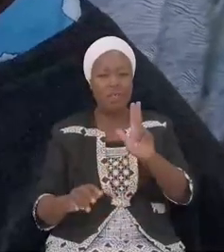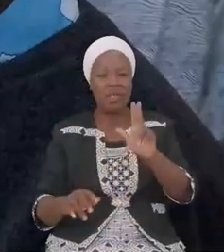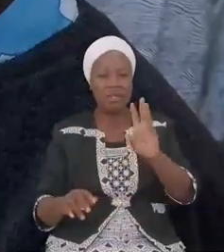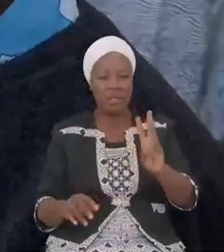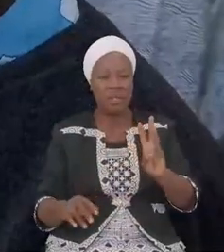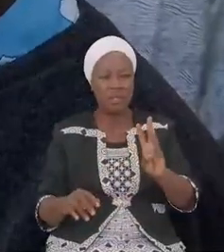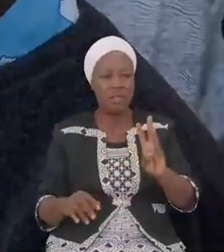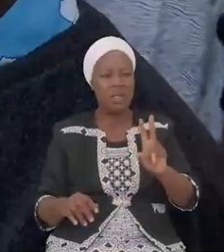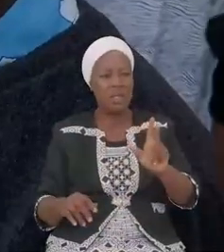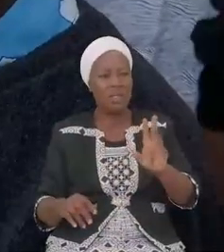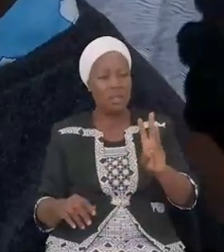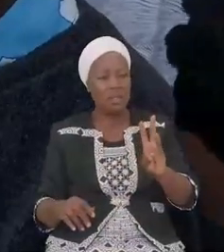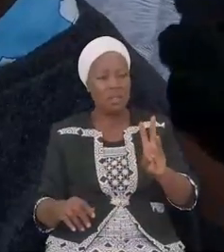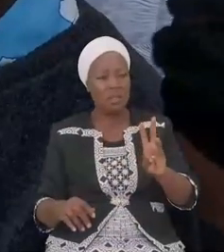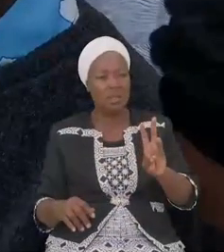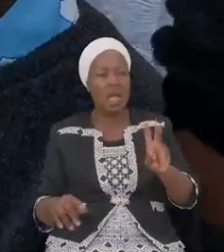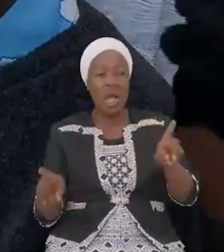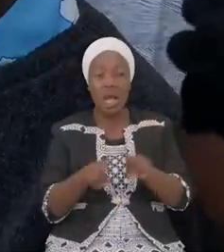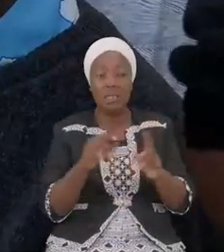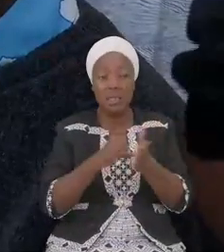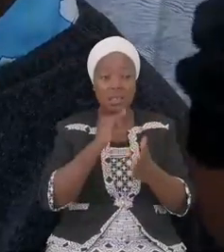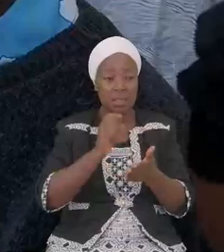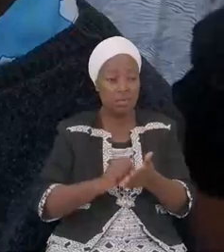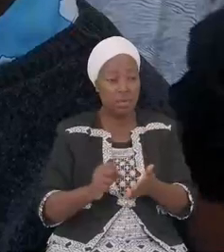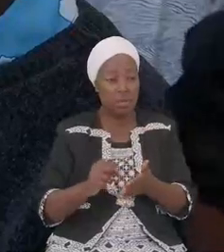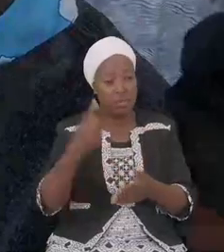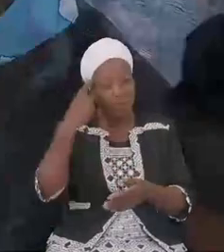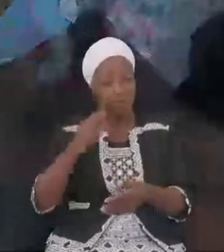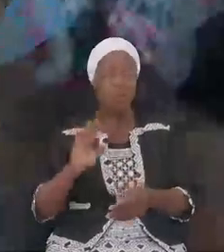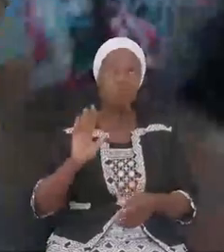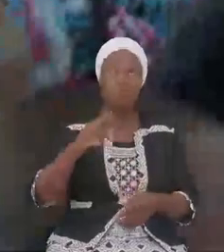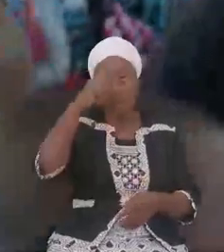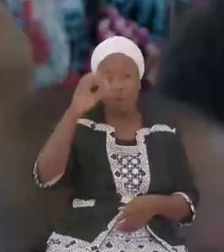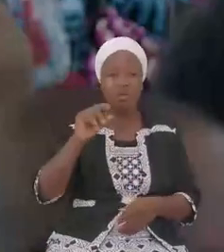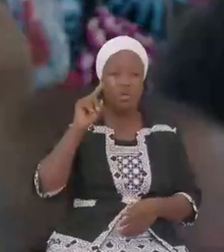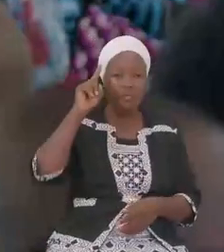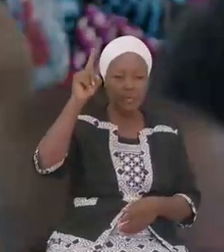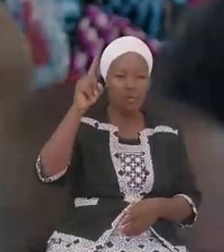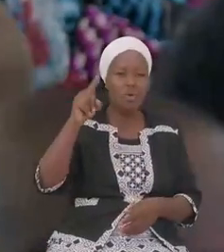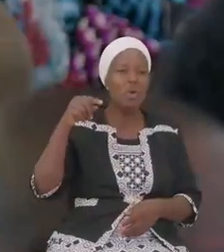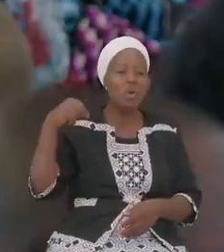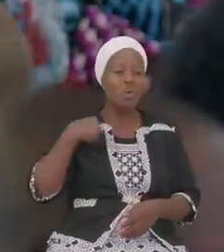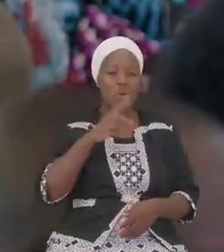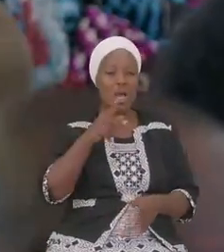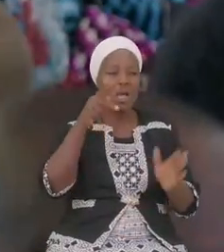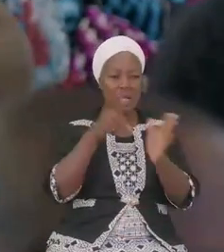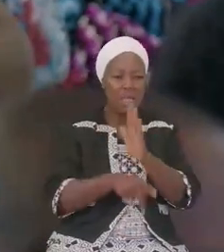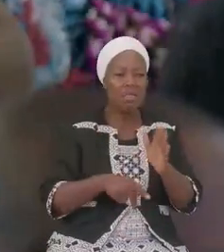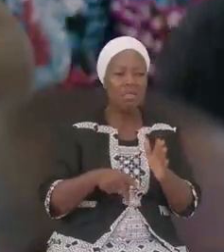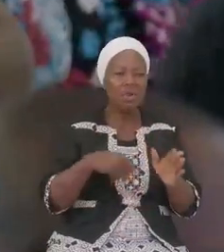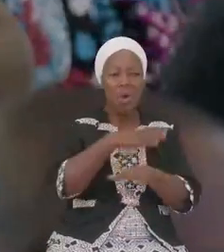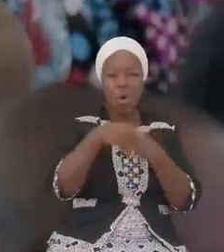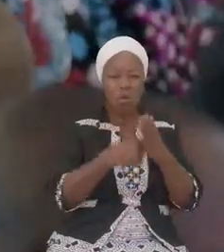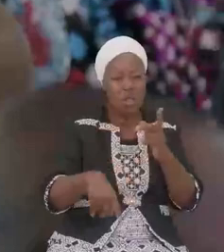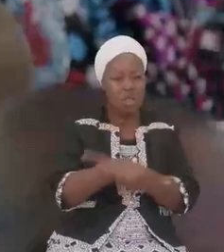36 nous dit, selon qu'il a été écrit, c'est à cause de toi qu'on nous met à mort tout le